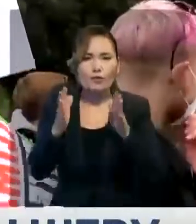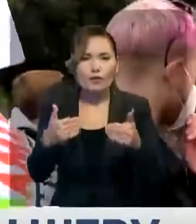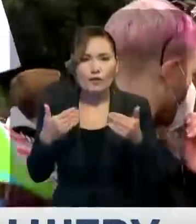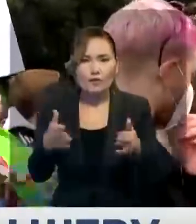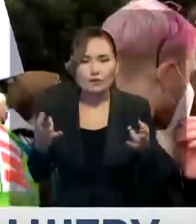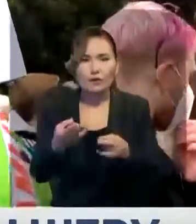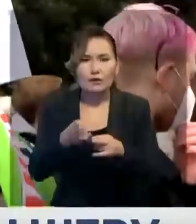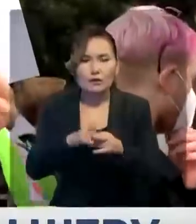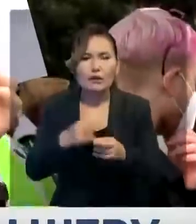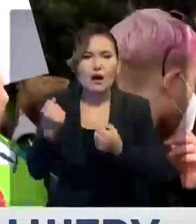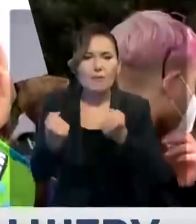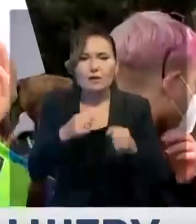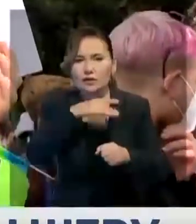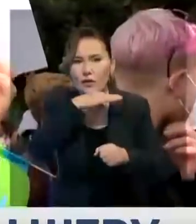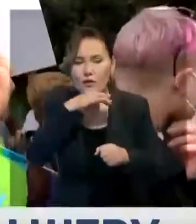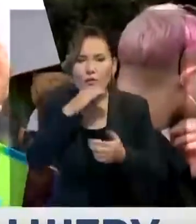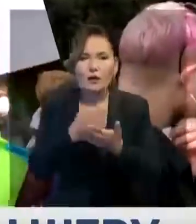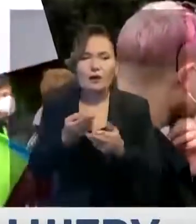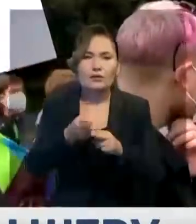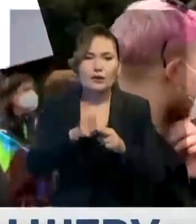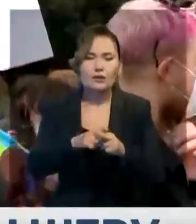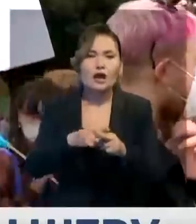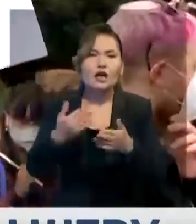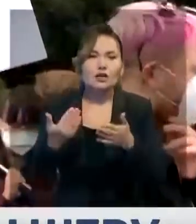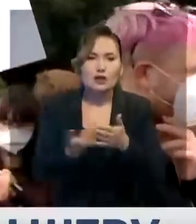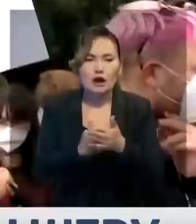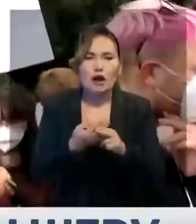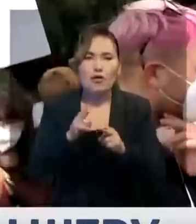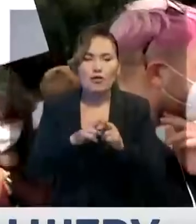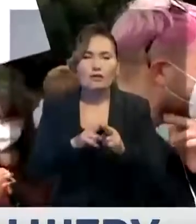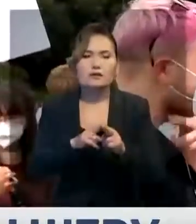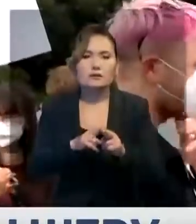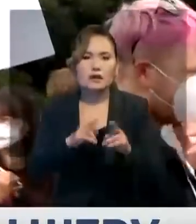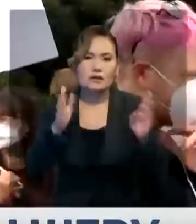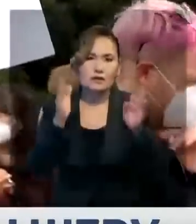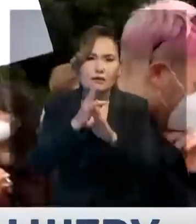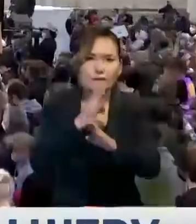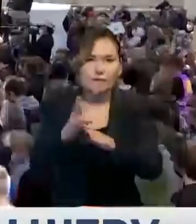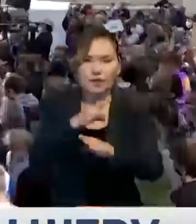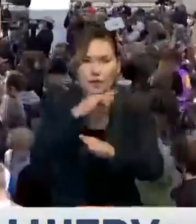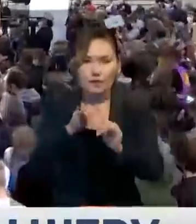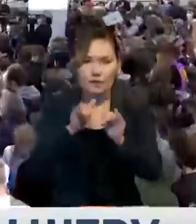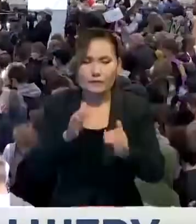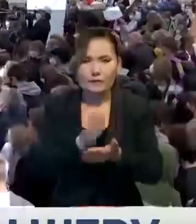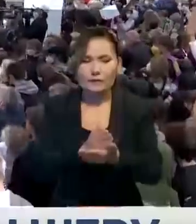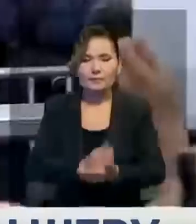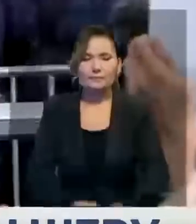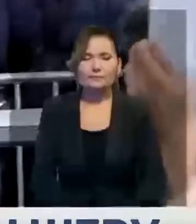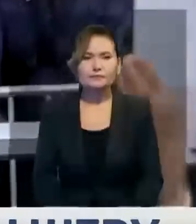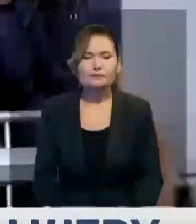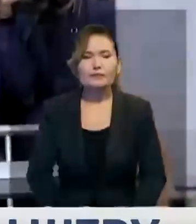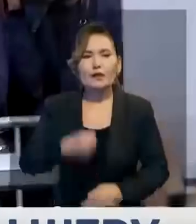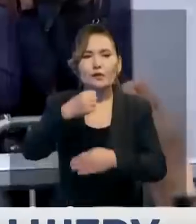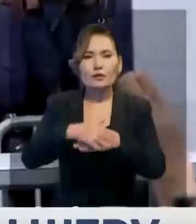қазір елде машина өте көп, және жаңа энергетикалық көзқараста уақыт күттірмейтін мәселе. Шерушілер Берлиннің